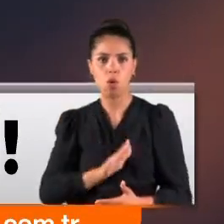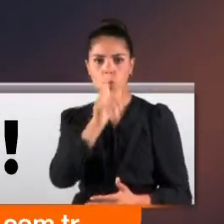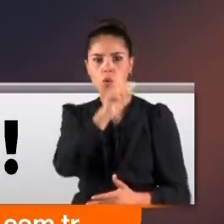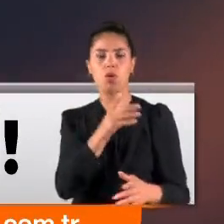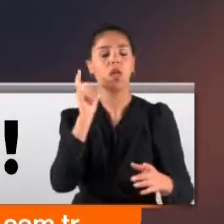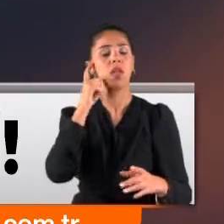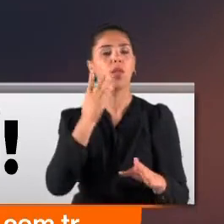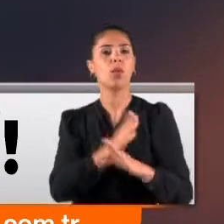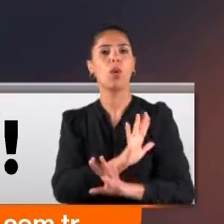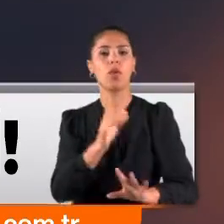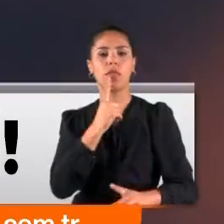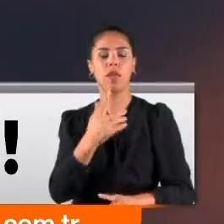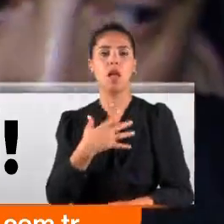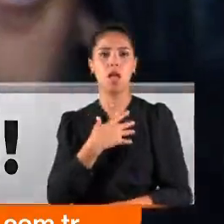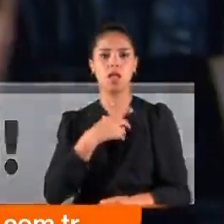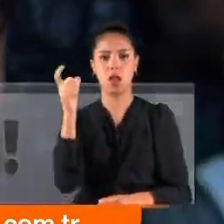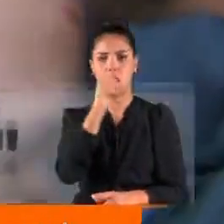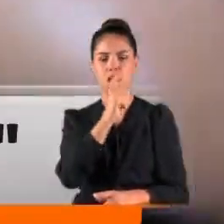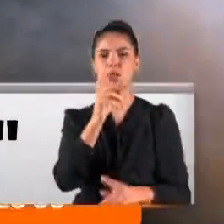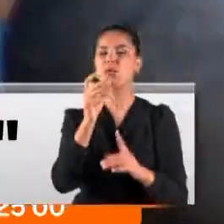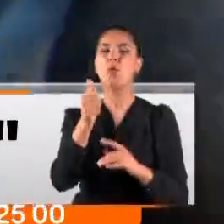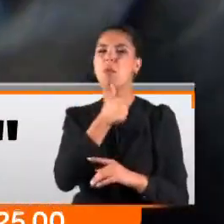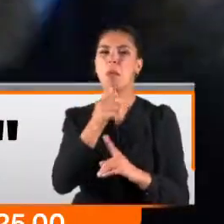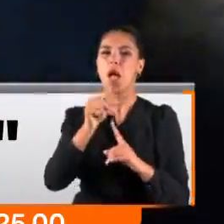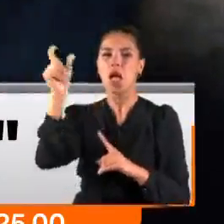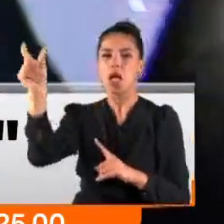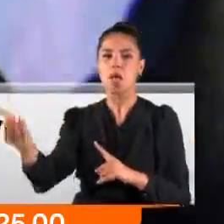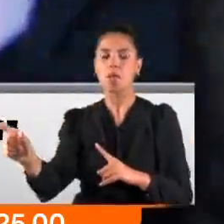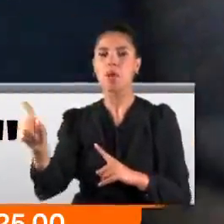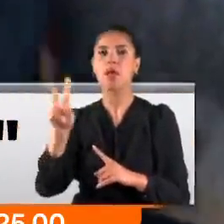iddiaları reddetmiş ve Haziran ayında babası İbrahim Tatlıses'e